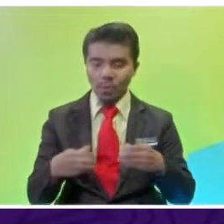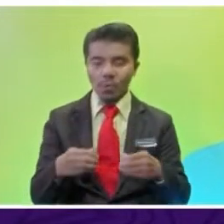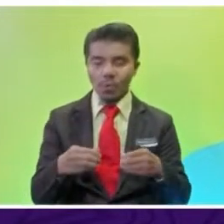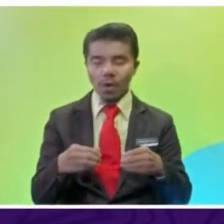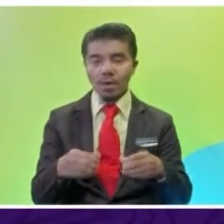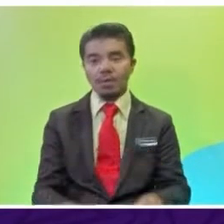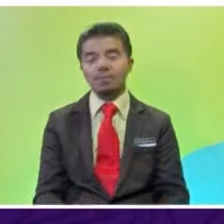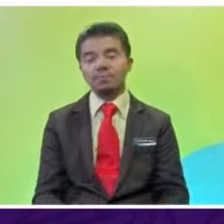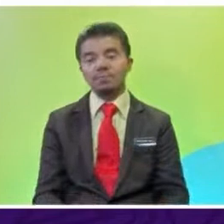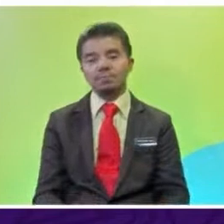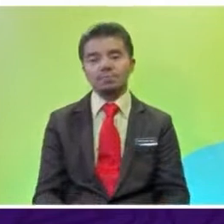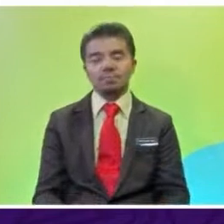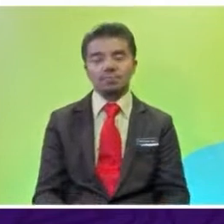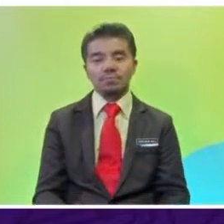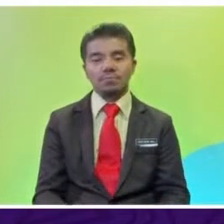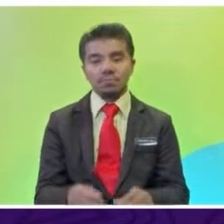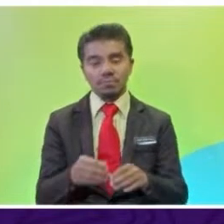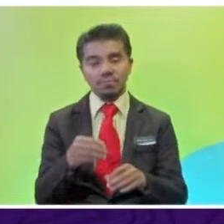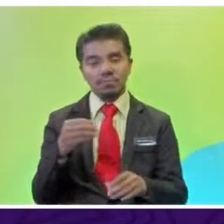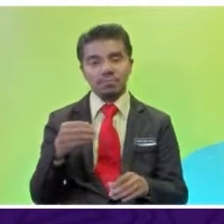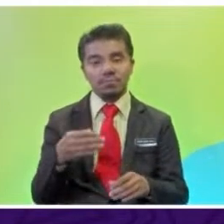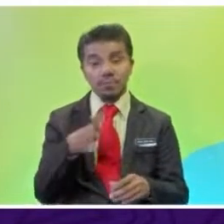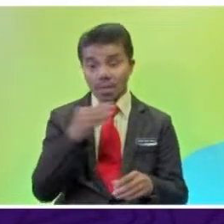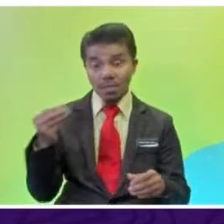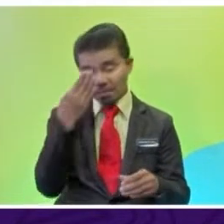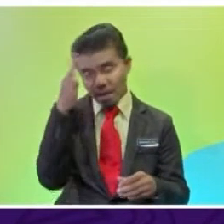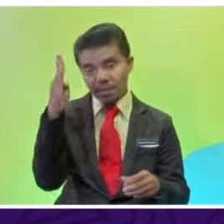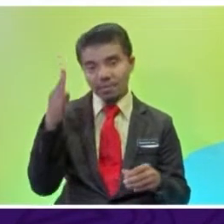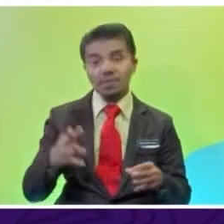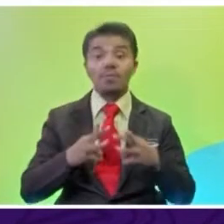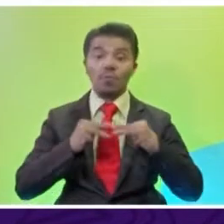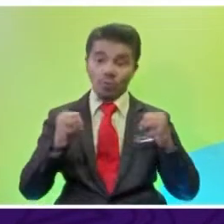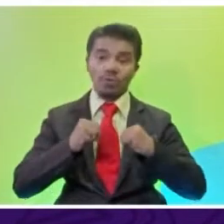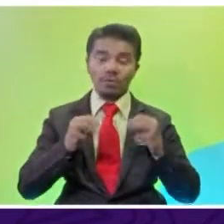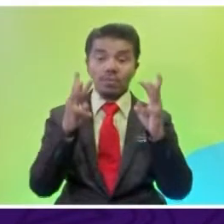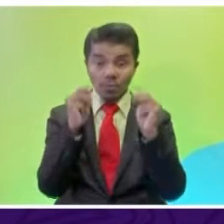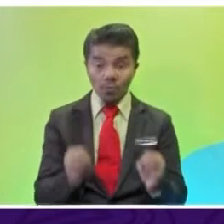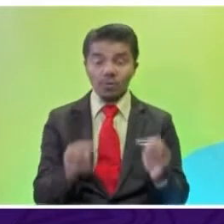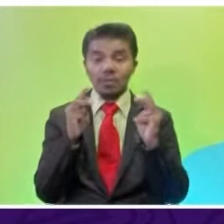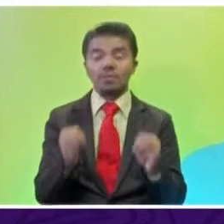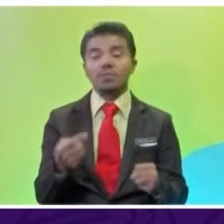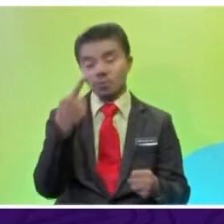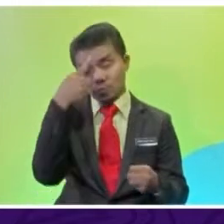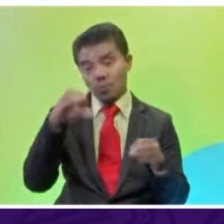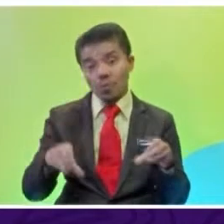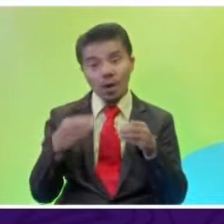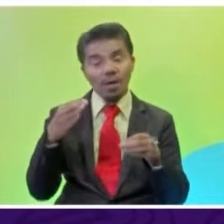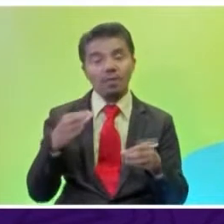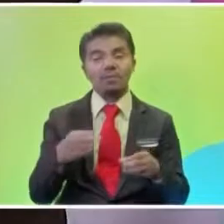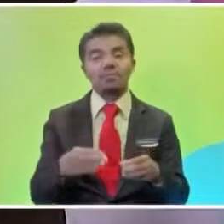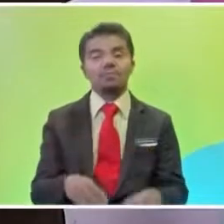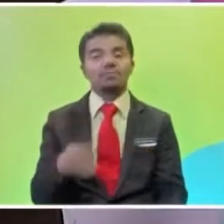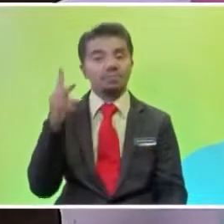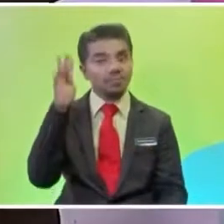kita serahkan kepada murid tersebut jadi guru membimbing murid untuk Mereka menyediakan karya kreatif ini